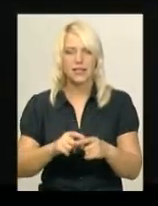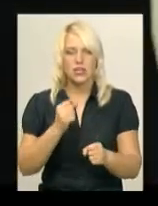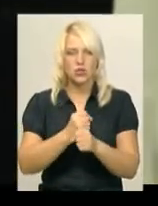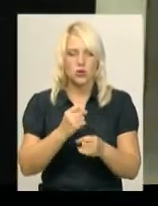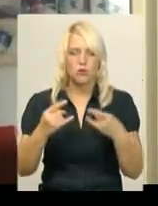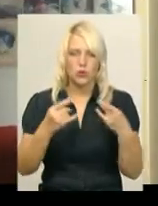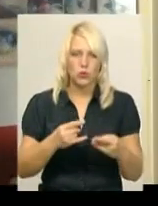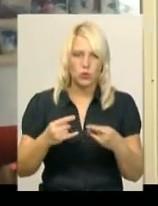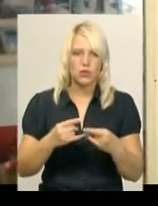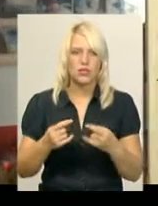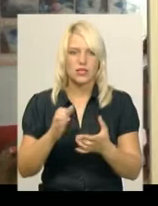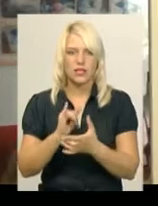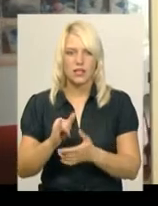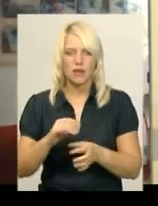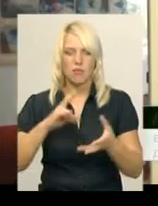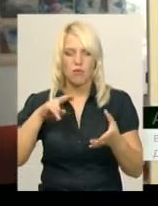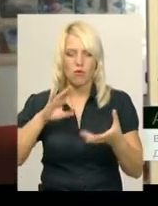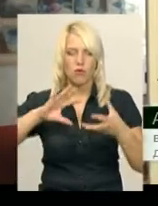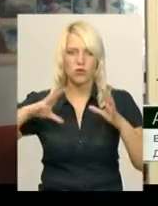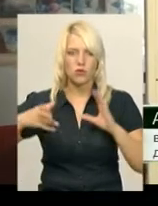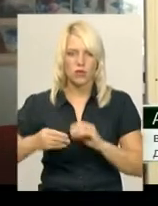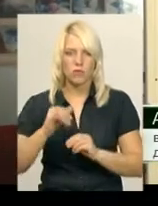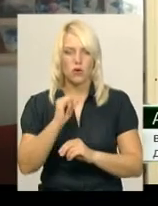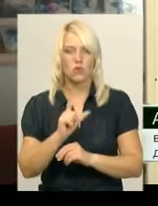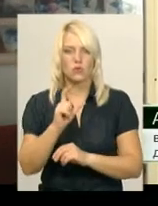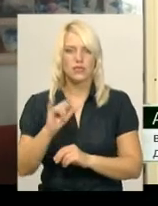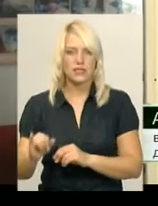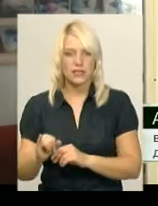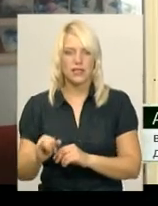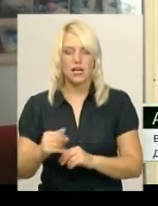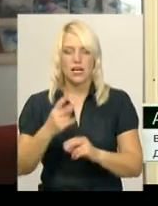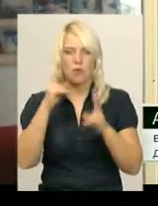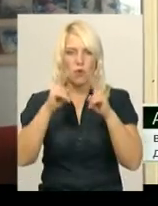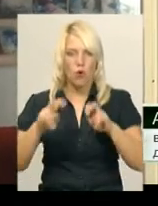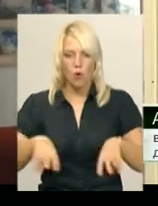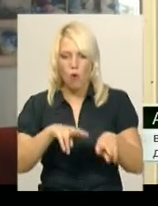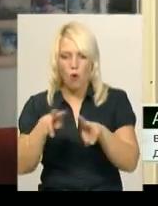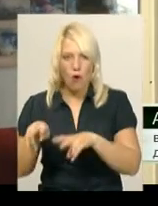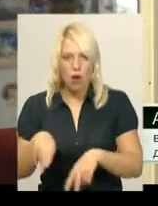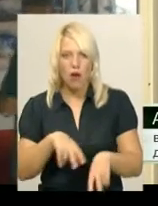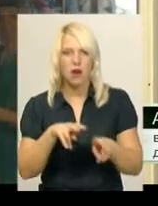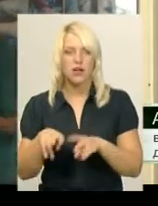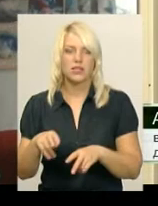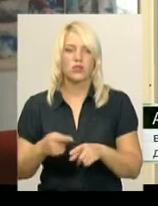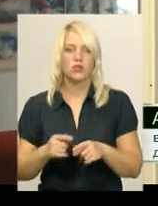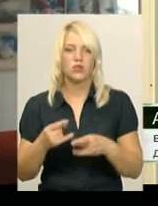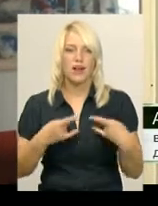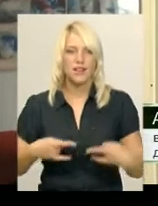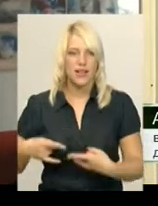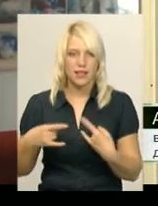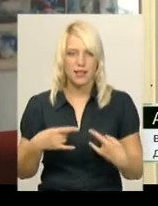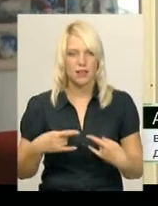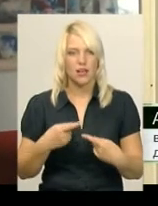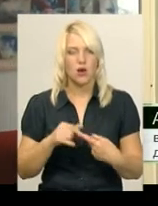та аналізів. Судячи по результатах ультразвукового дослідження, судячи погляду і результатах рентгенологічного дослідження,